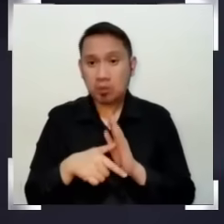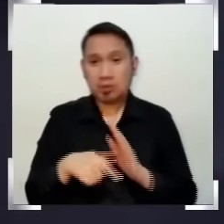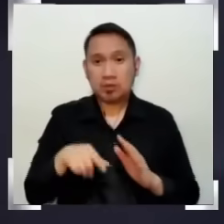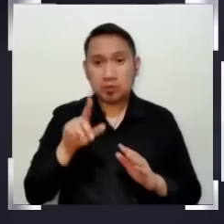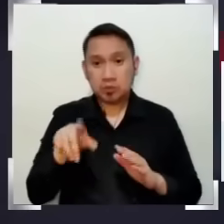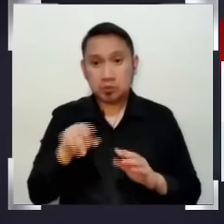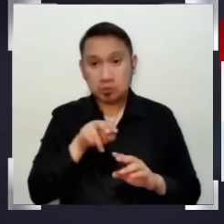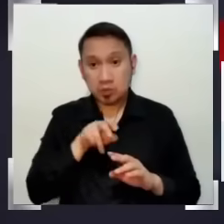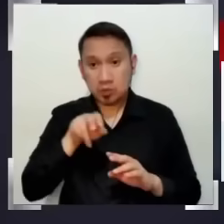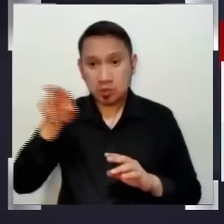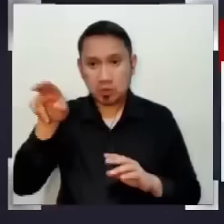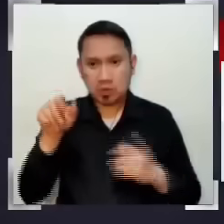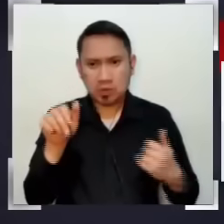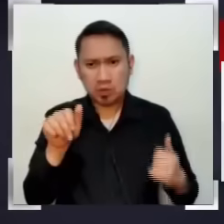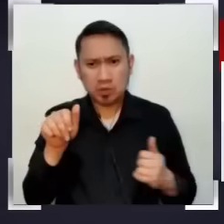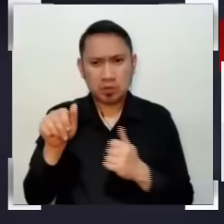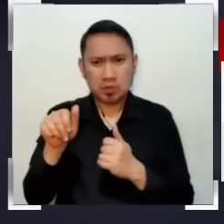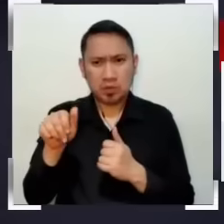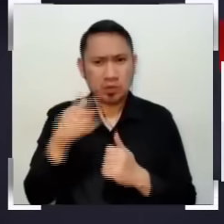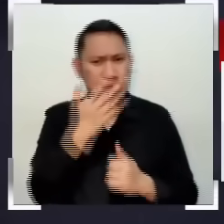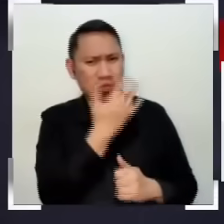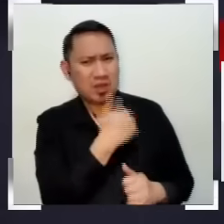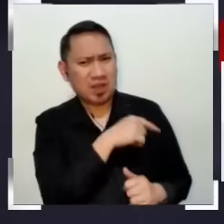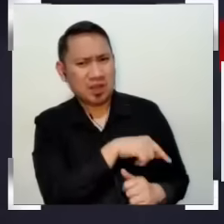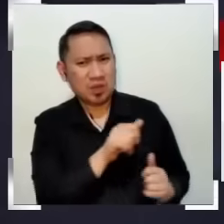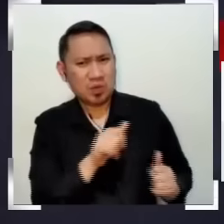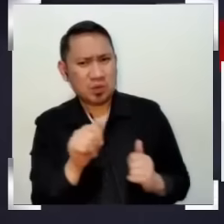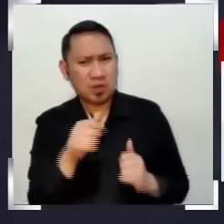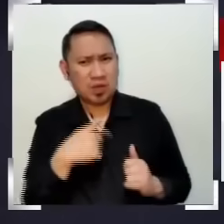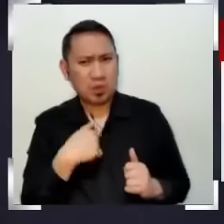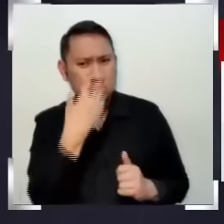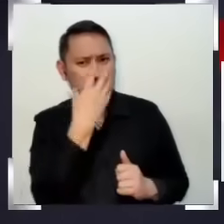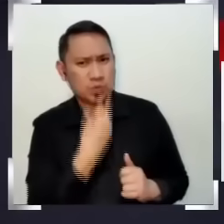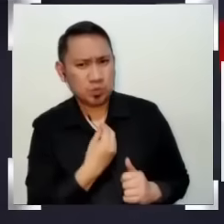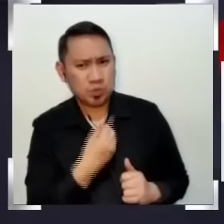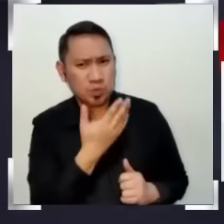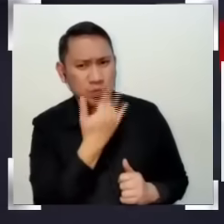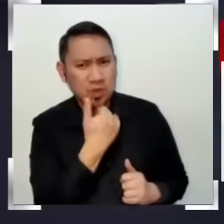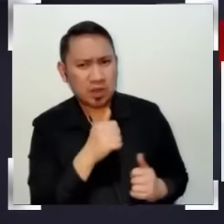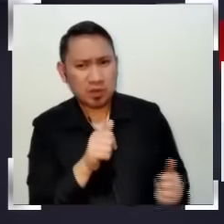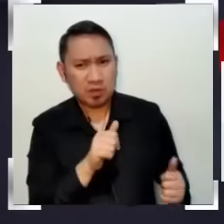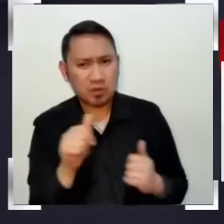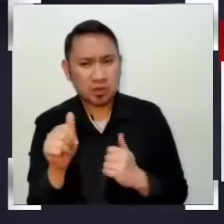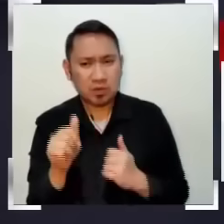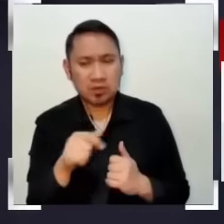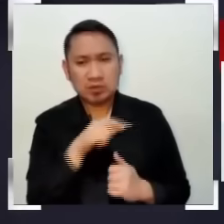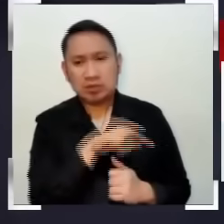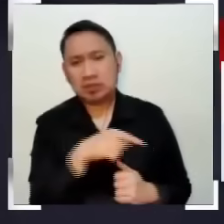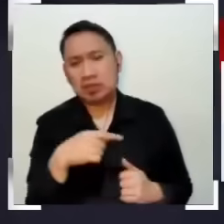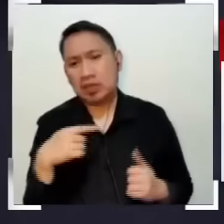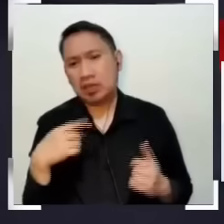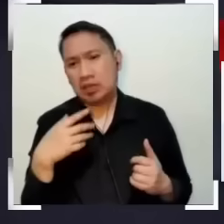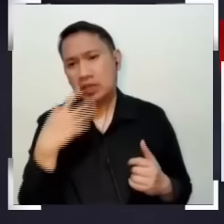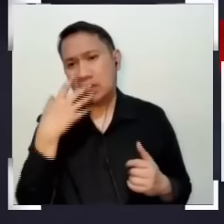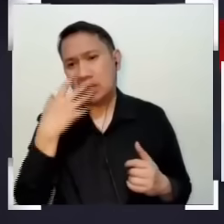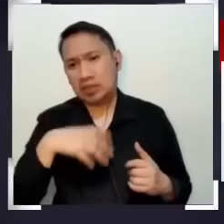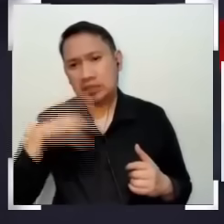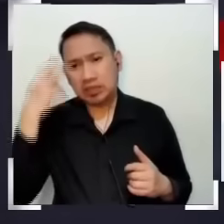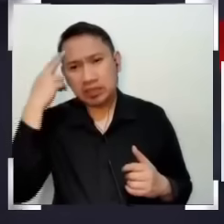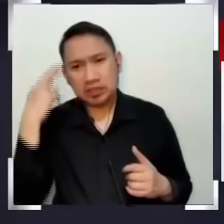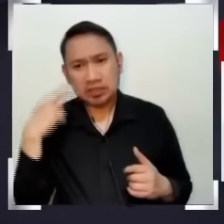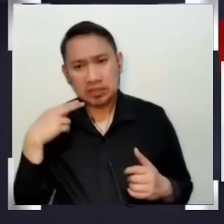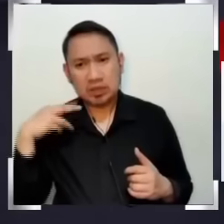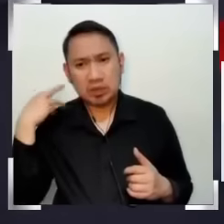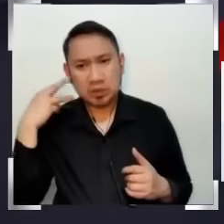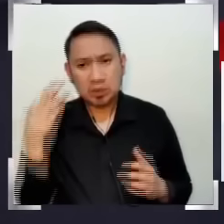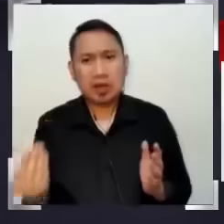sabi ko, bakit kaya susunod siya, matutulog na kami. Doon na siya, uminit pa ulo niya, kaya doon na siya ulit bumunot ng baril. Kaya doon